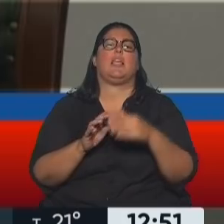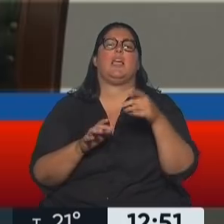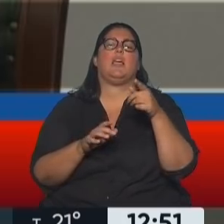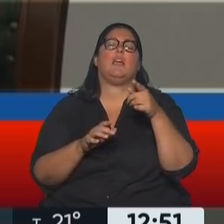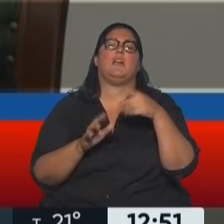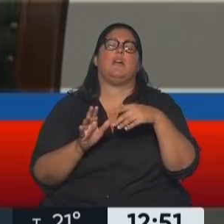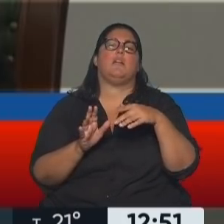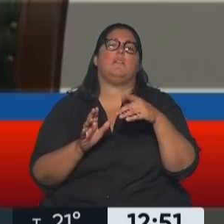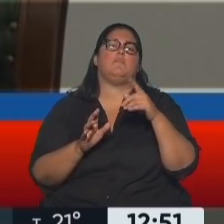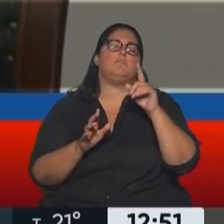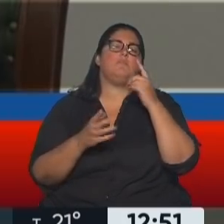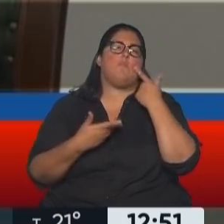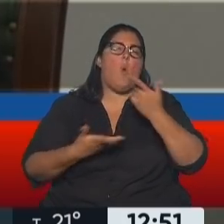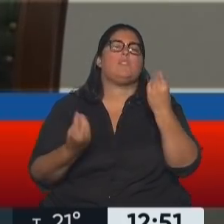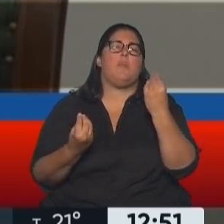на то, чтобы